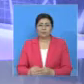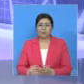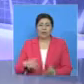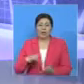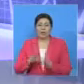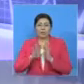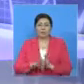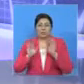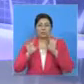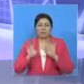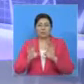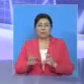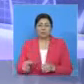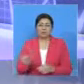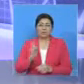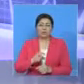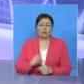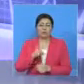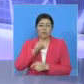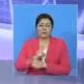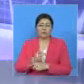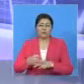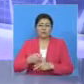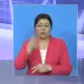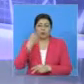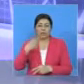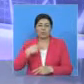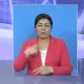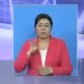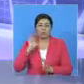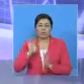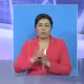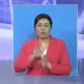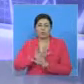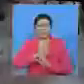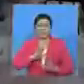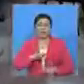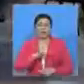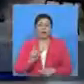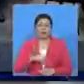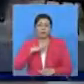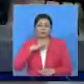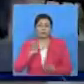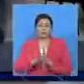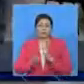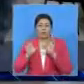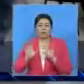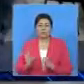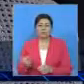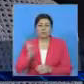Қалаға заңсыз кіруге тыйым салынады. Дей тұрғанмен ескерту айтылса да, оны орындамайтындар көп. Заңсыз келуші